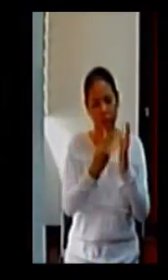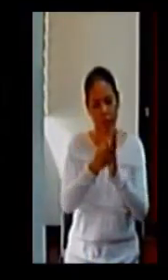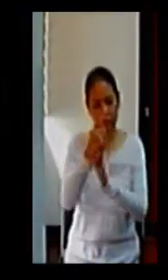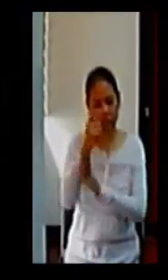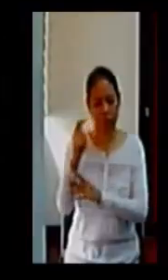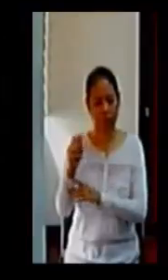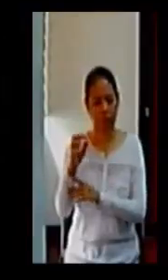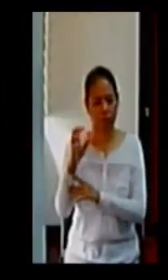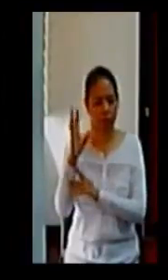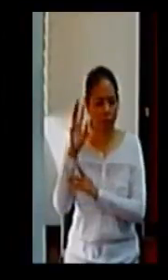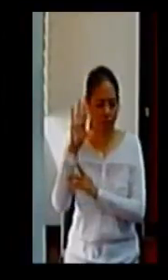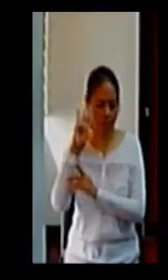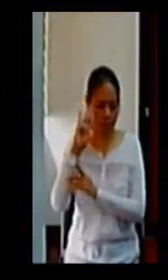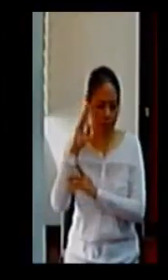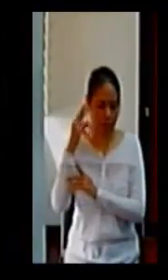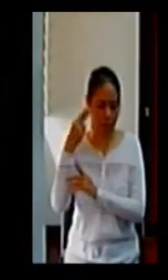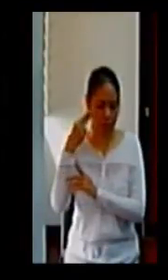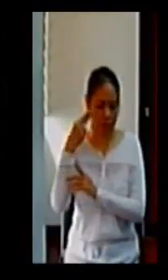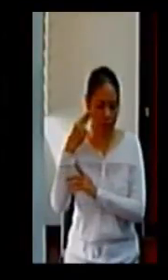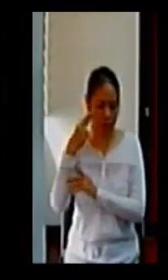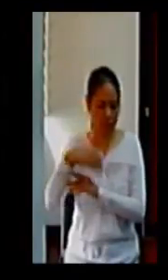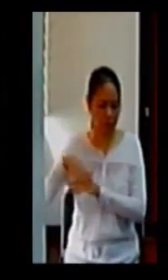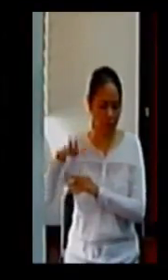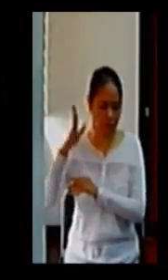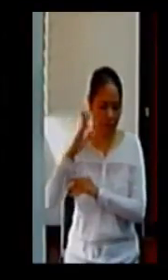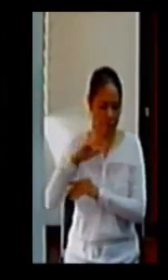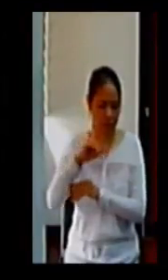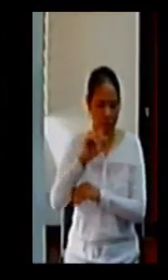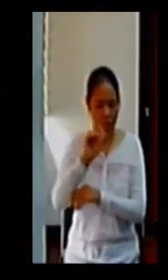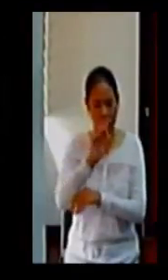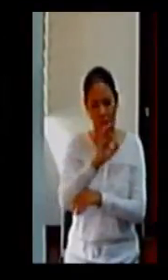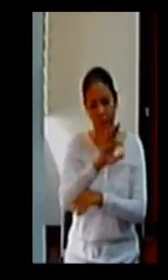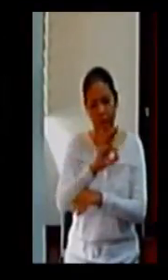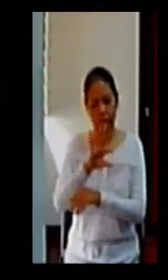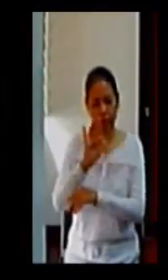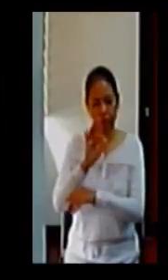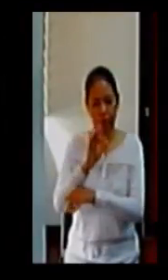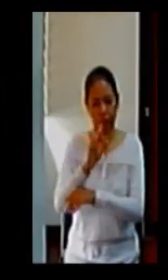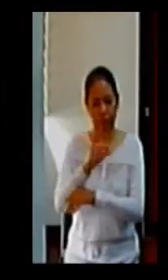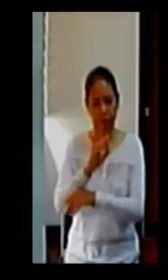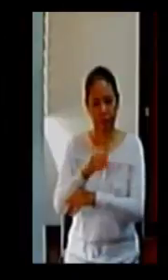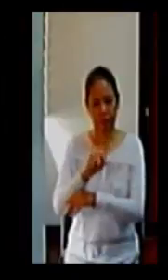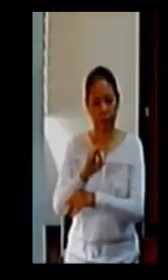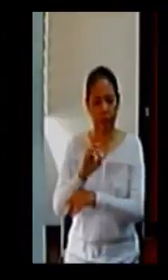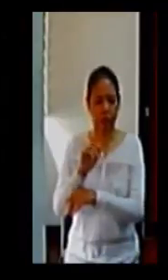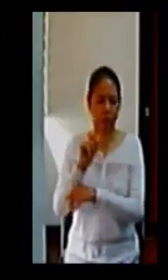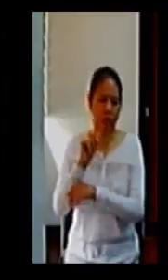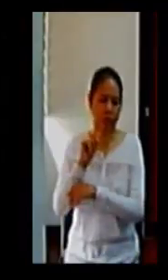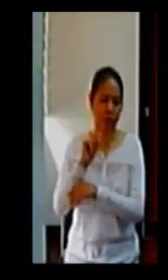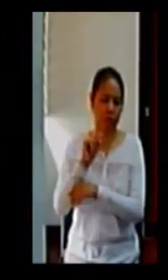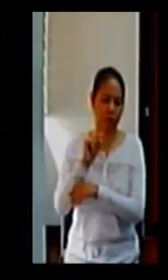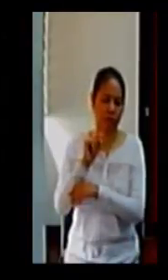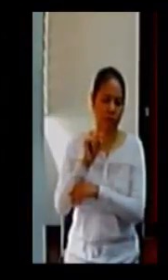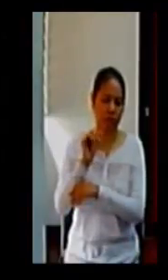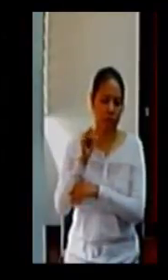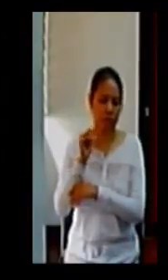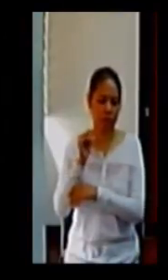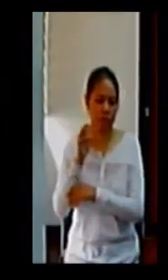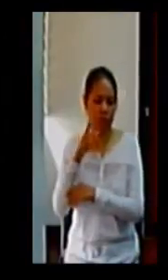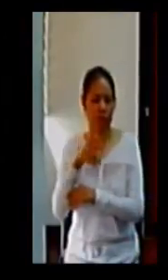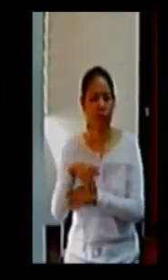noong 2000 na daw, 1990s to 2000, nagbago na talaga ang klima at sabi niya napakasakit na sa balat ang